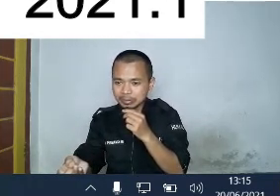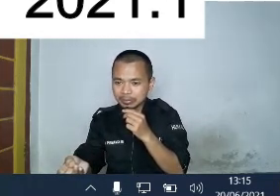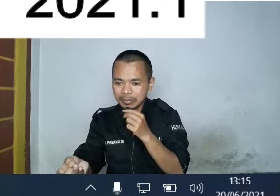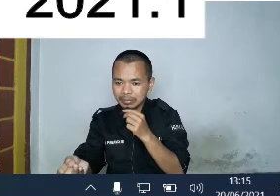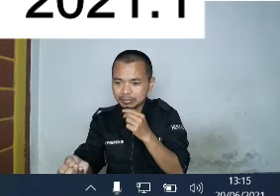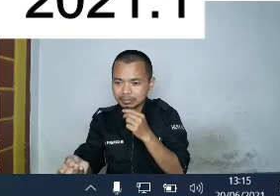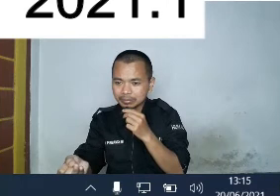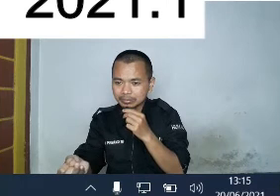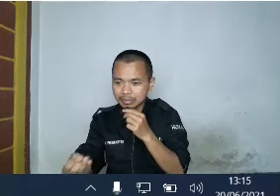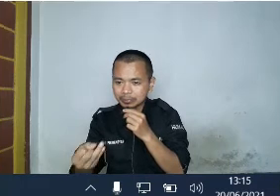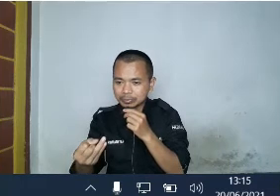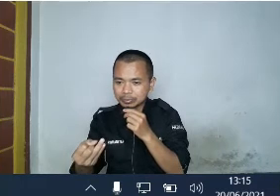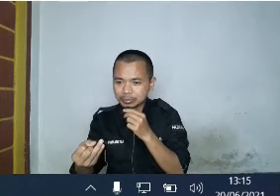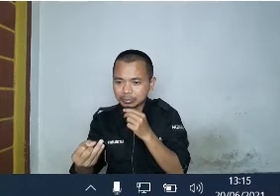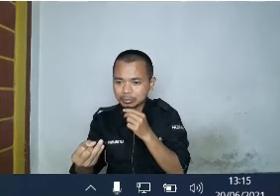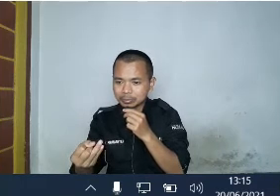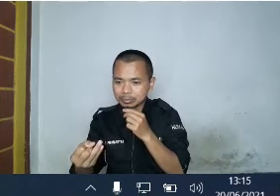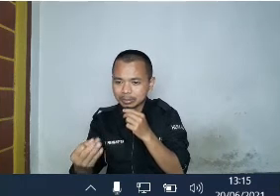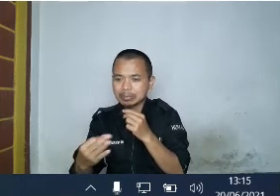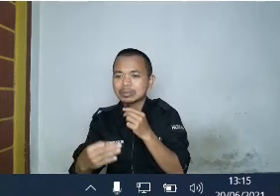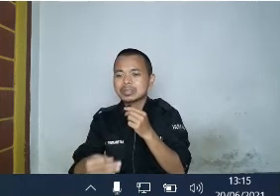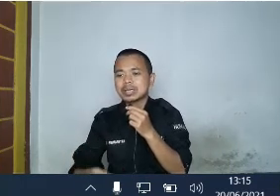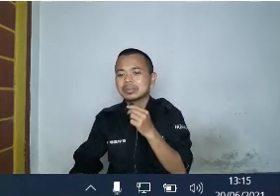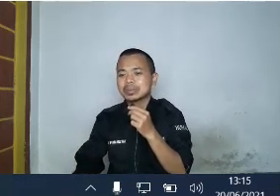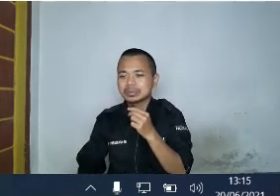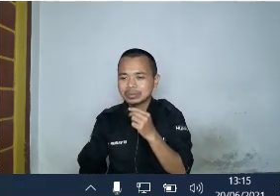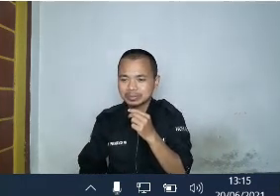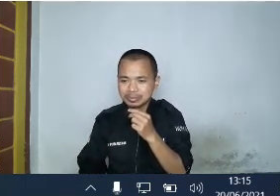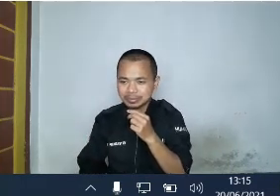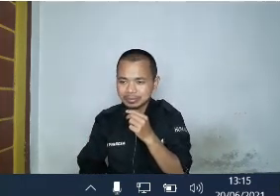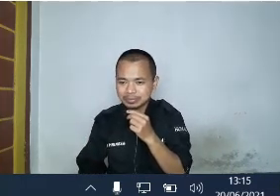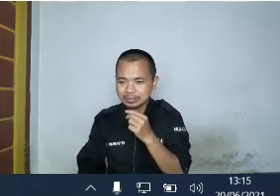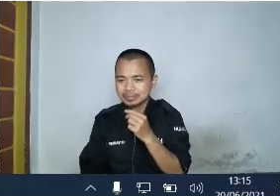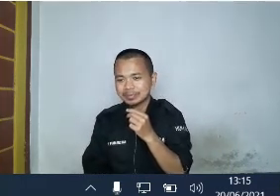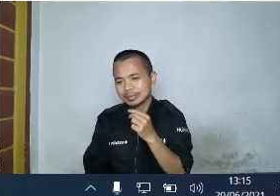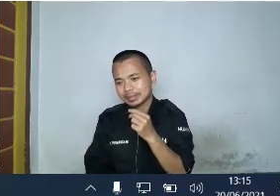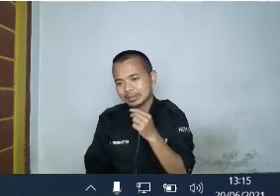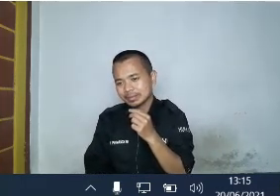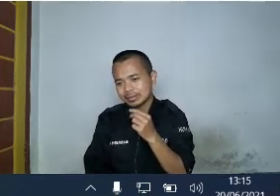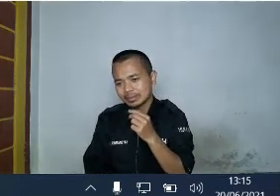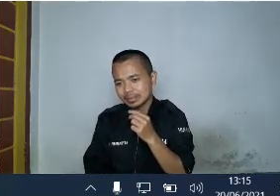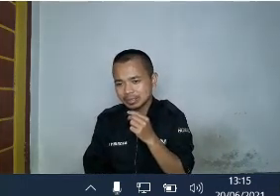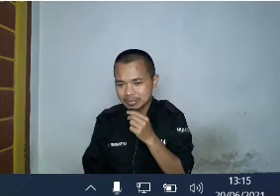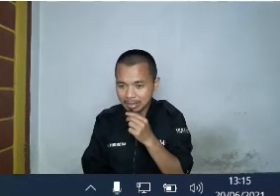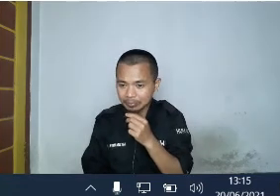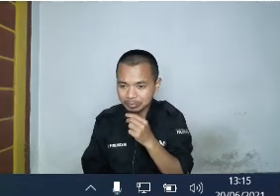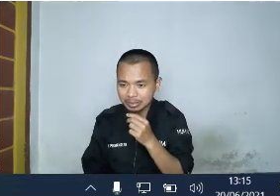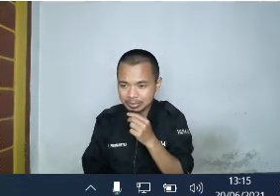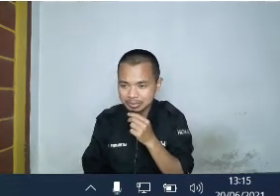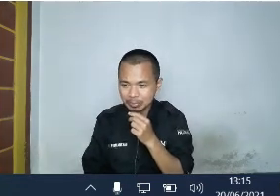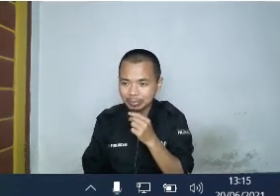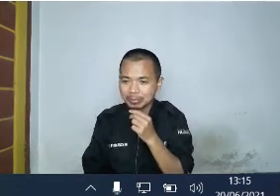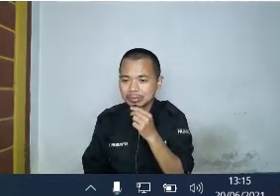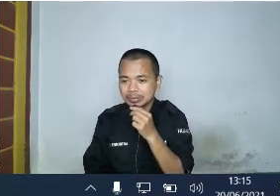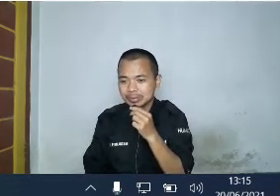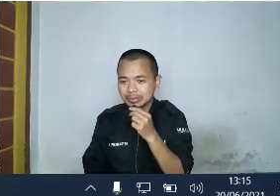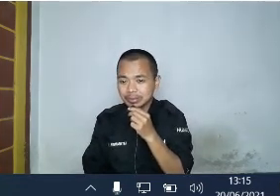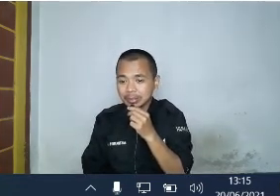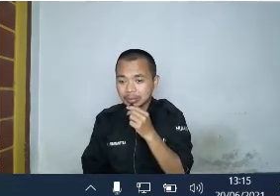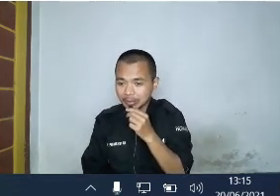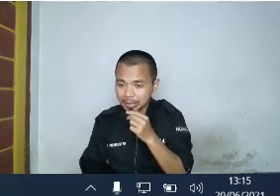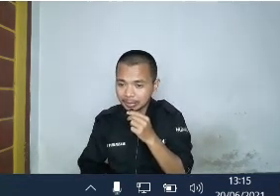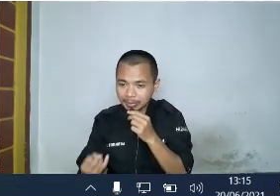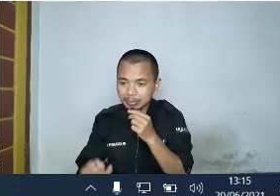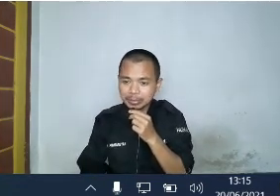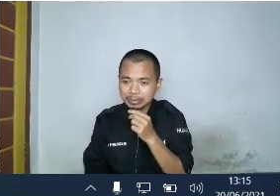ya Sabtu Nah baru ke Sabtu Oh ya Sabtu tanggal 10